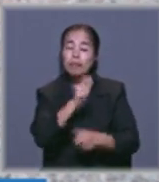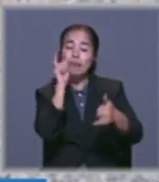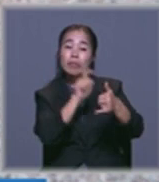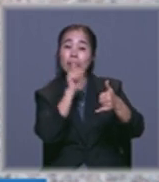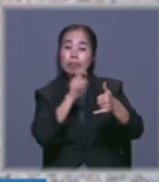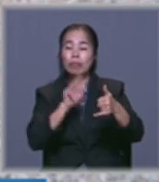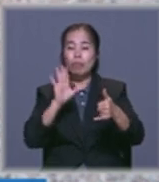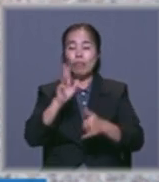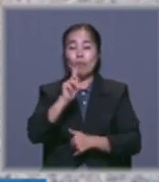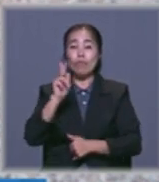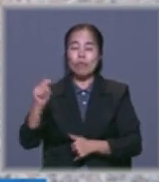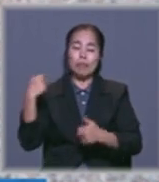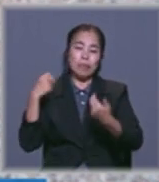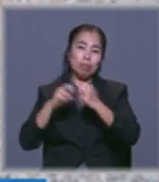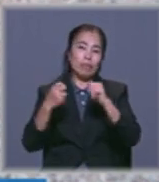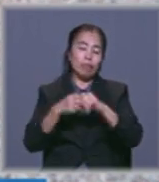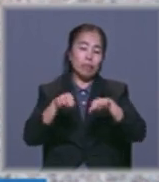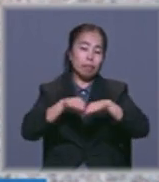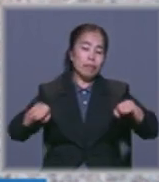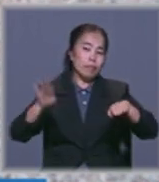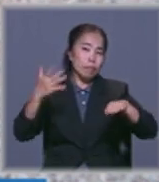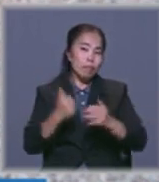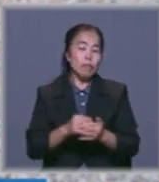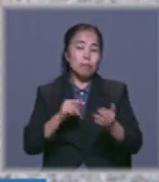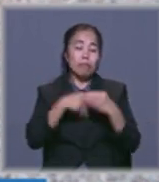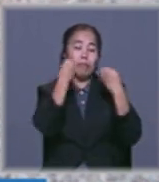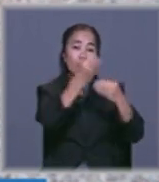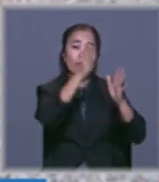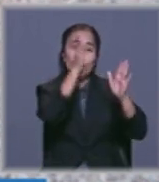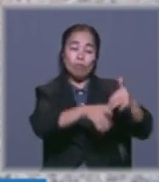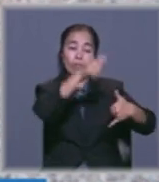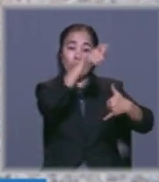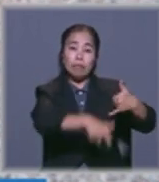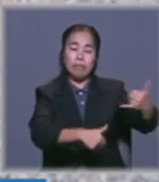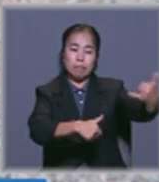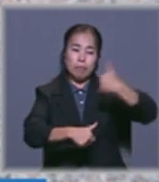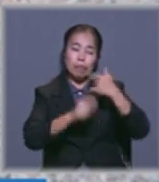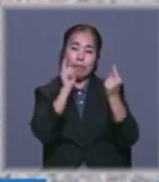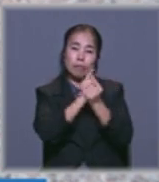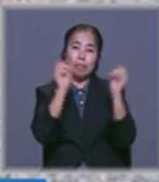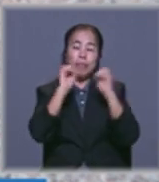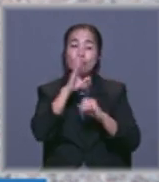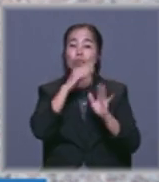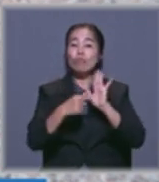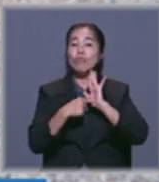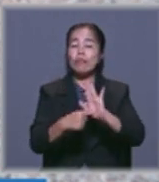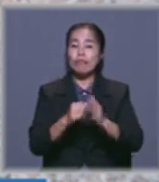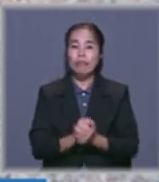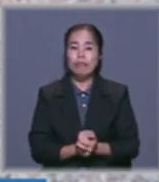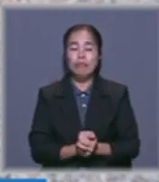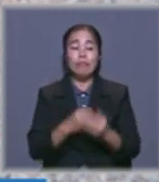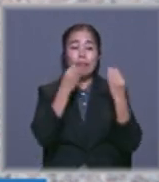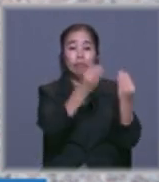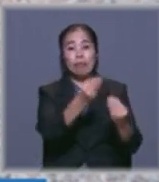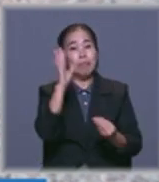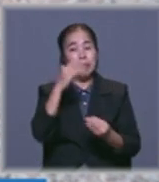ปัญหาจริงๆนะครับเรื่องมาตรฐานเรื่องการไม่ได้ให้สิทธิ์แก่ผู้ถูกกล่าวหาอย่างเพียงพอยกตัวอย่างเช่นเปิดโอกาสให้คุณธนา